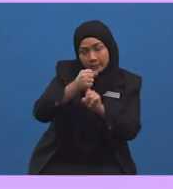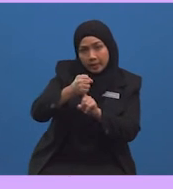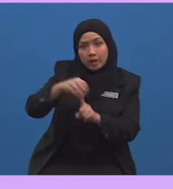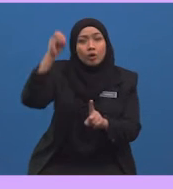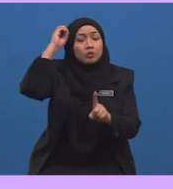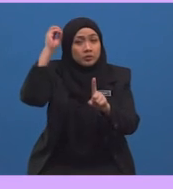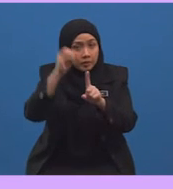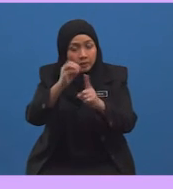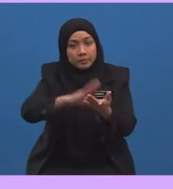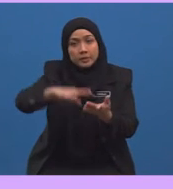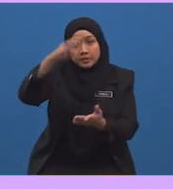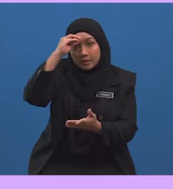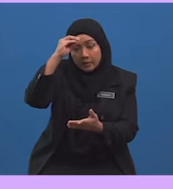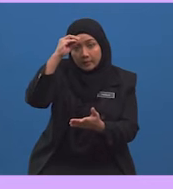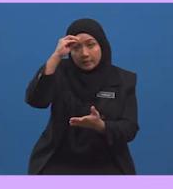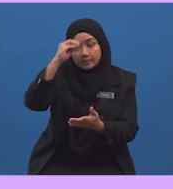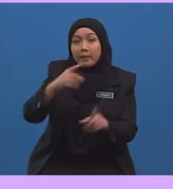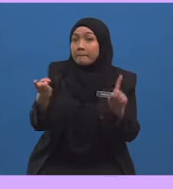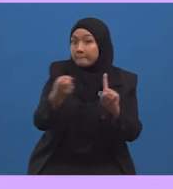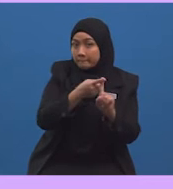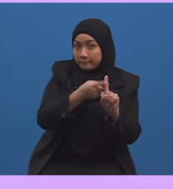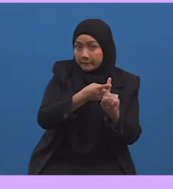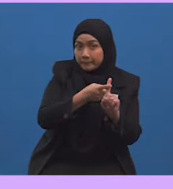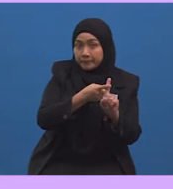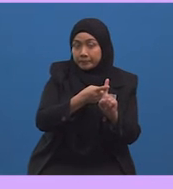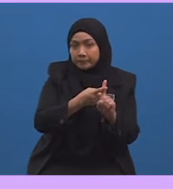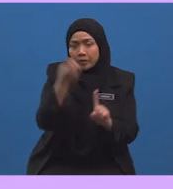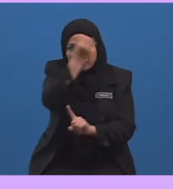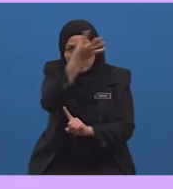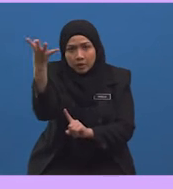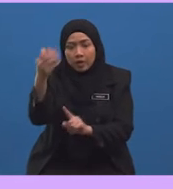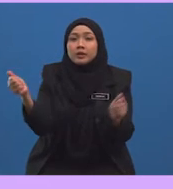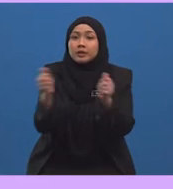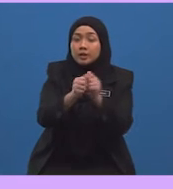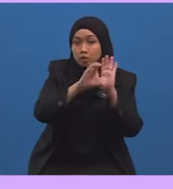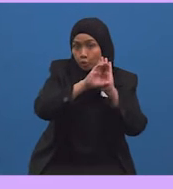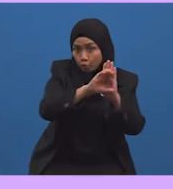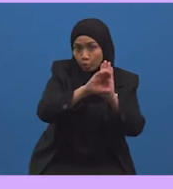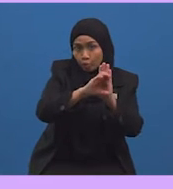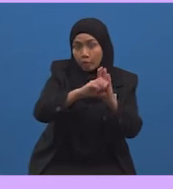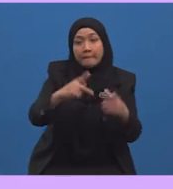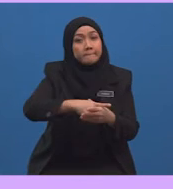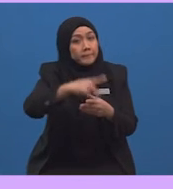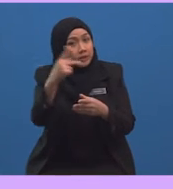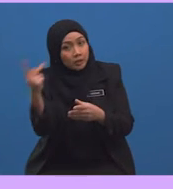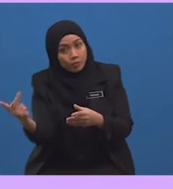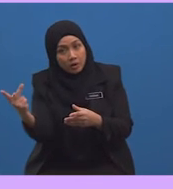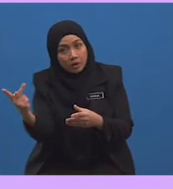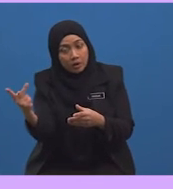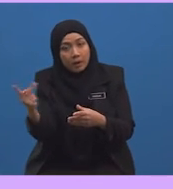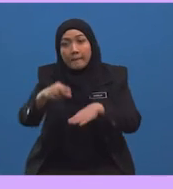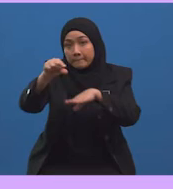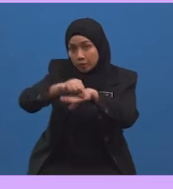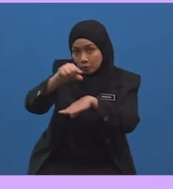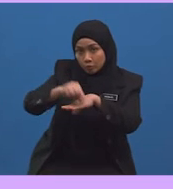pembelajaran yang berikut. Pertama, menerangkan dengan contoh pengeluar,